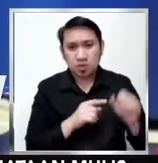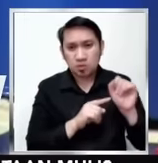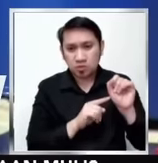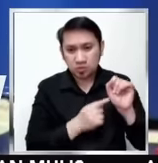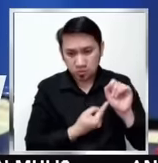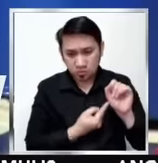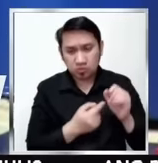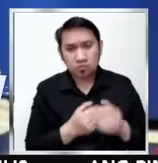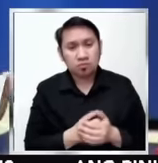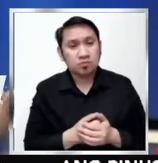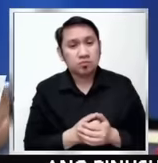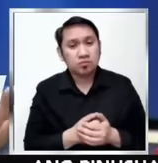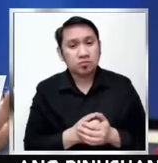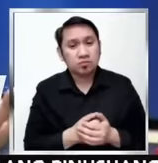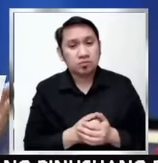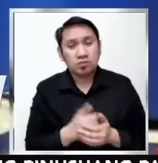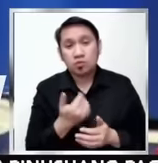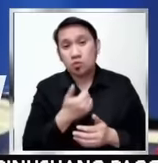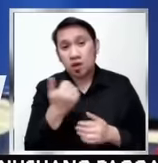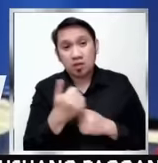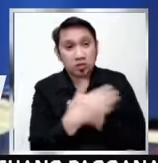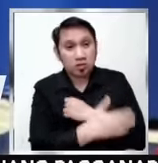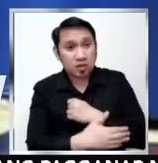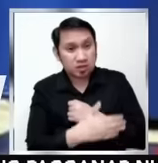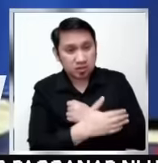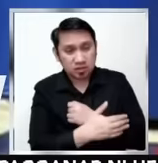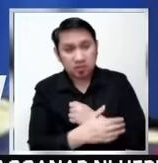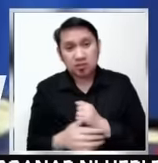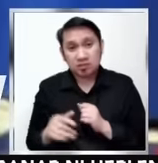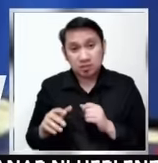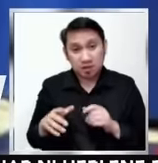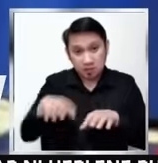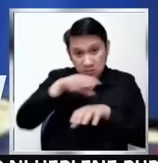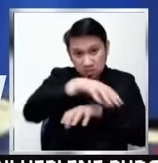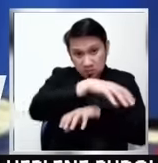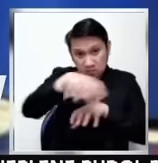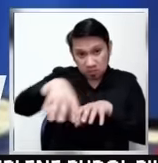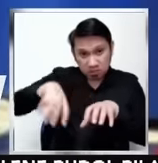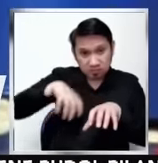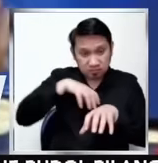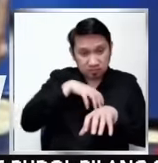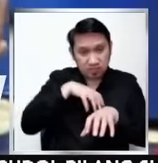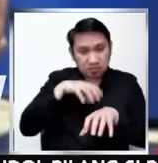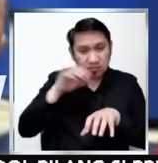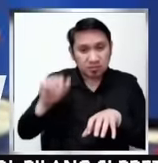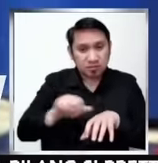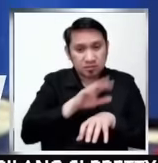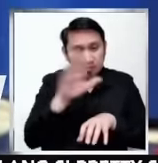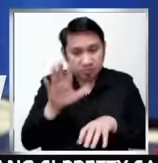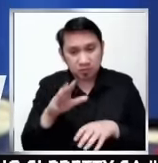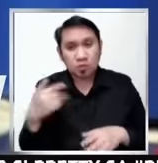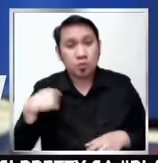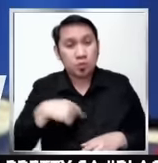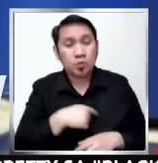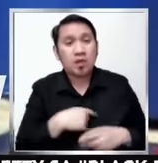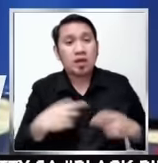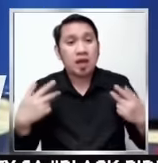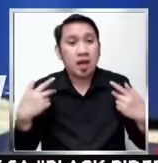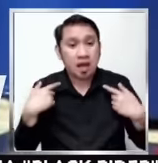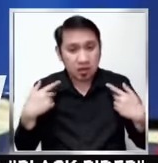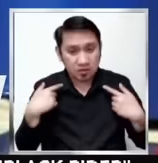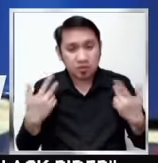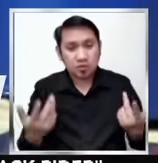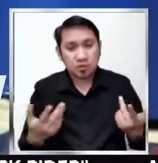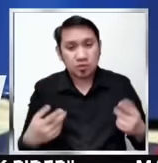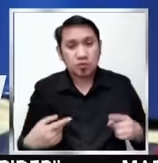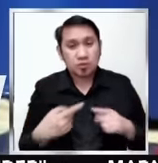approach those other countries around ASEAN with whom we have existing territorial conflicts to make